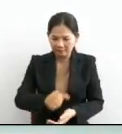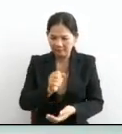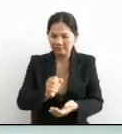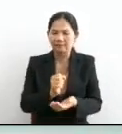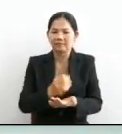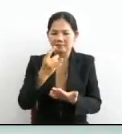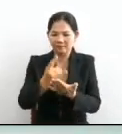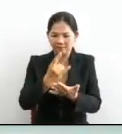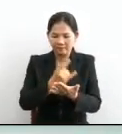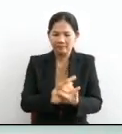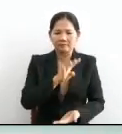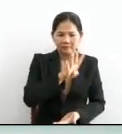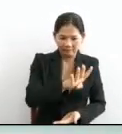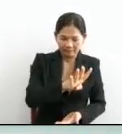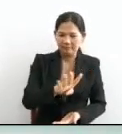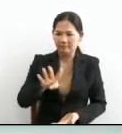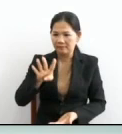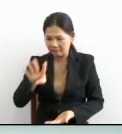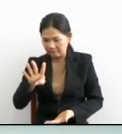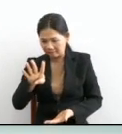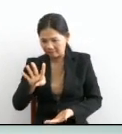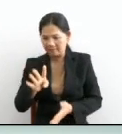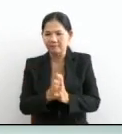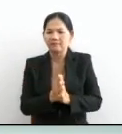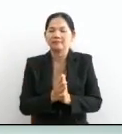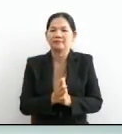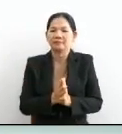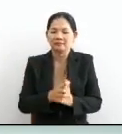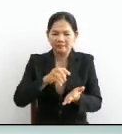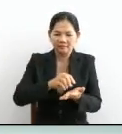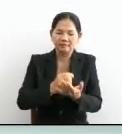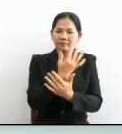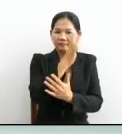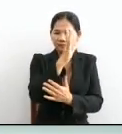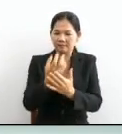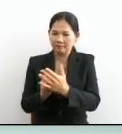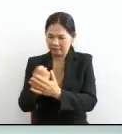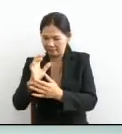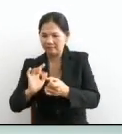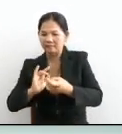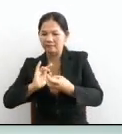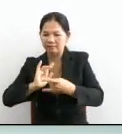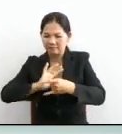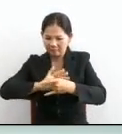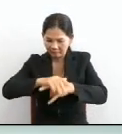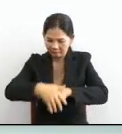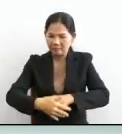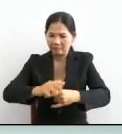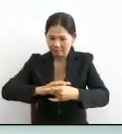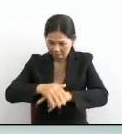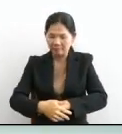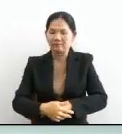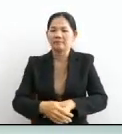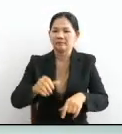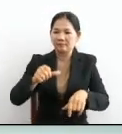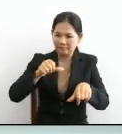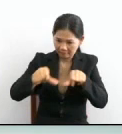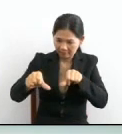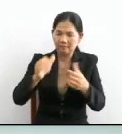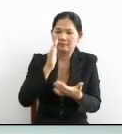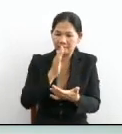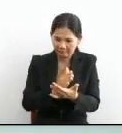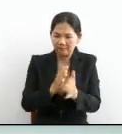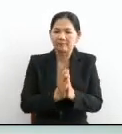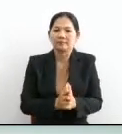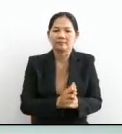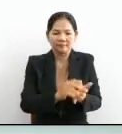Mê riêng ti sai sạc bún, đầm nắm đầm lồng mì to chọc. Chả khám xa rớn xâm nề.